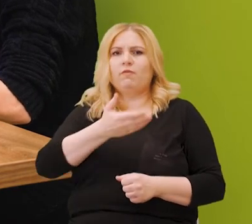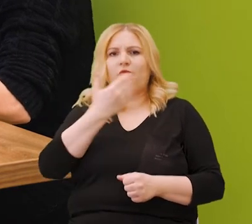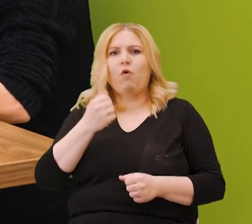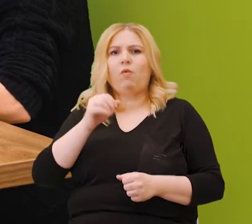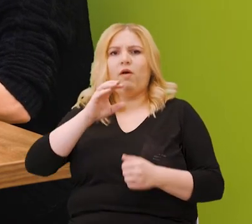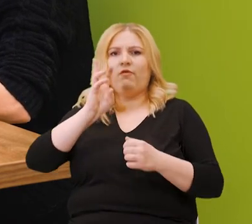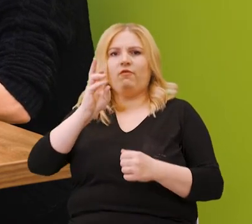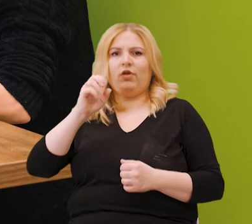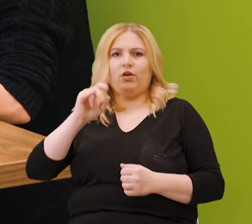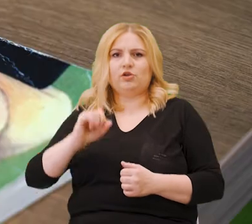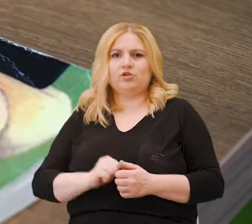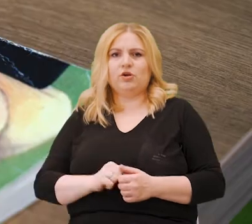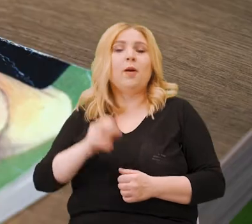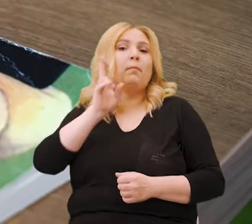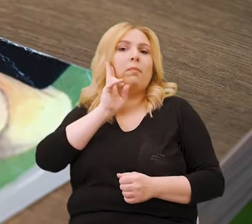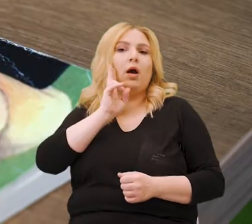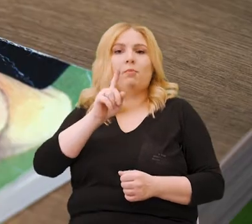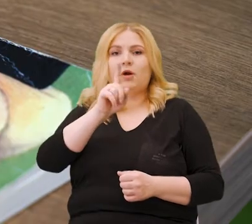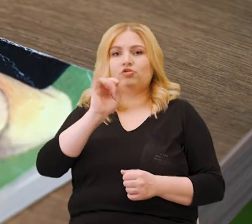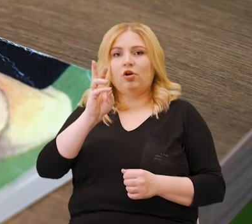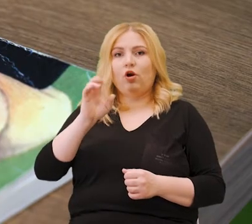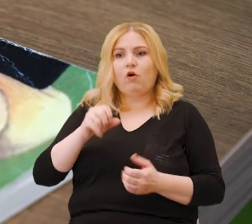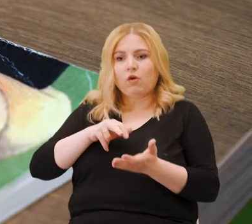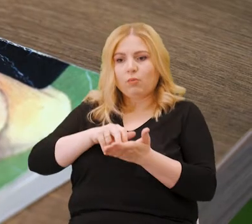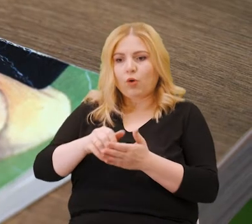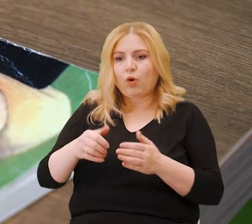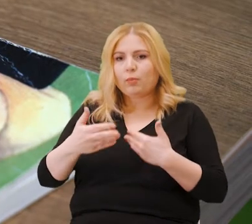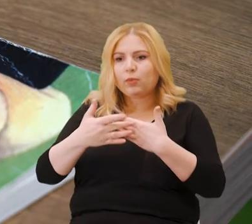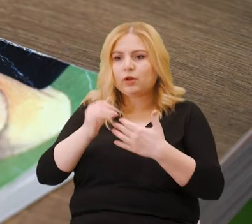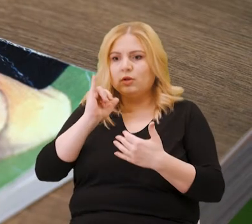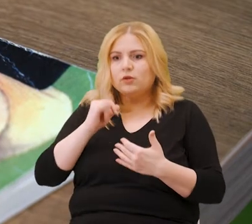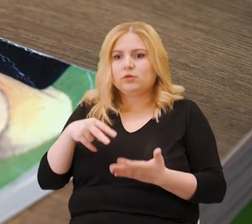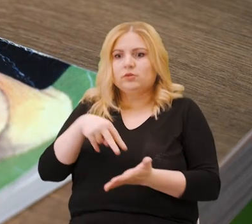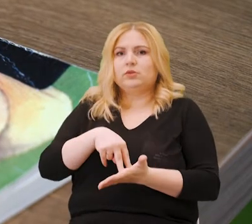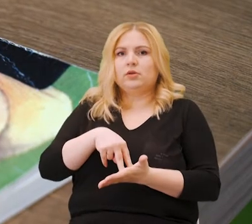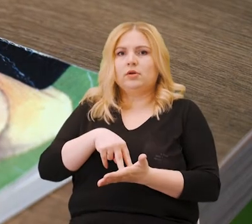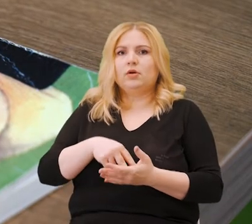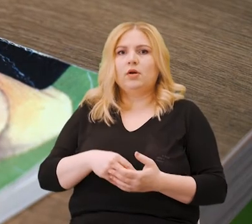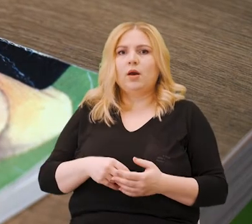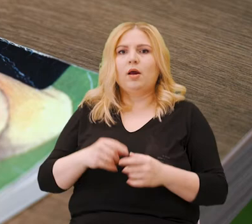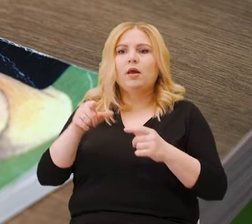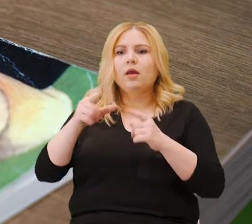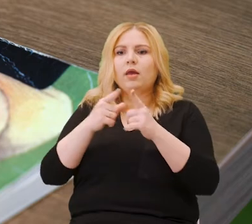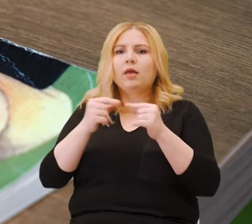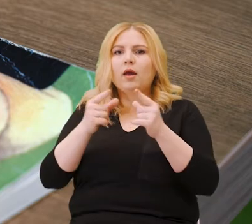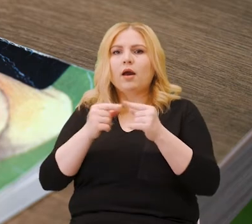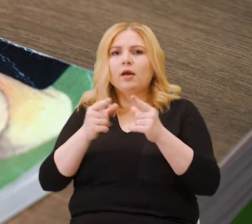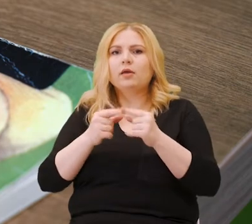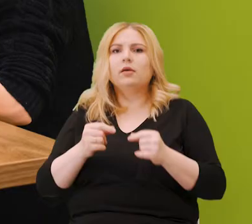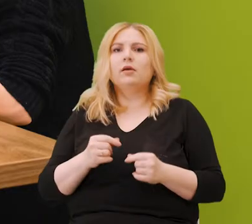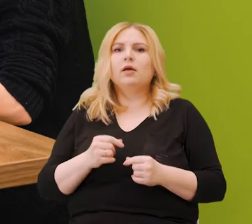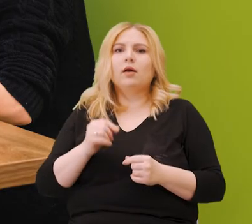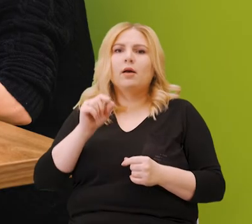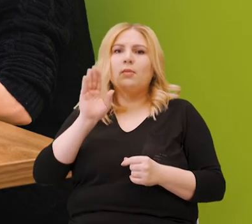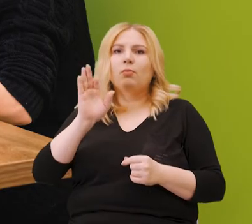Wiesia. Mama Żakowa podeszła bliżej i zesztywniała. Pisanki Bobcia, utrzymane